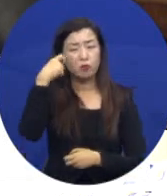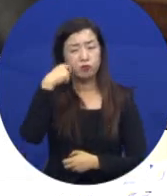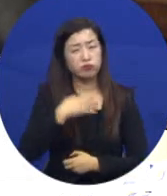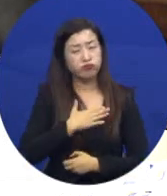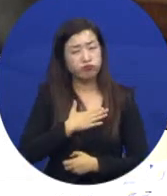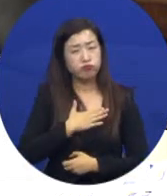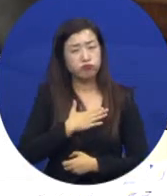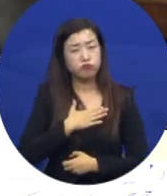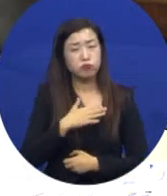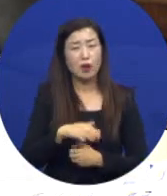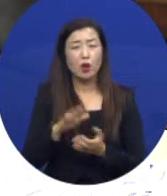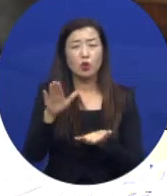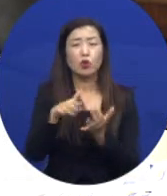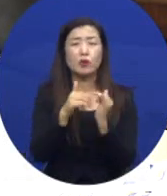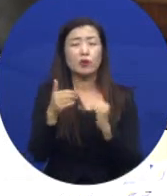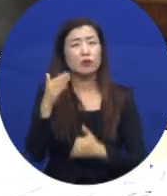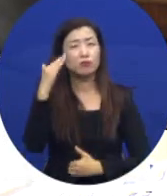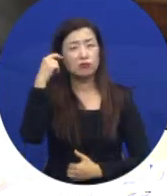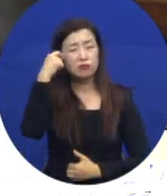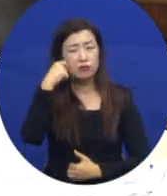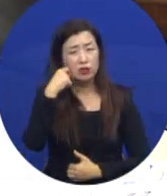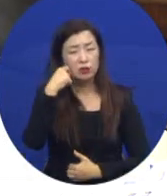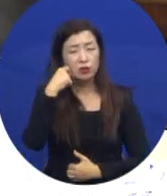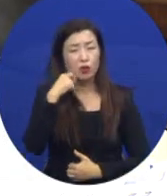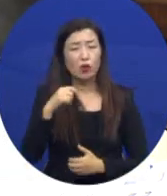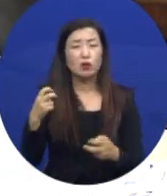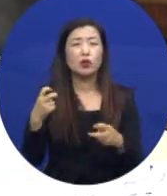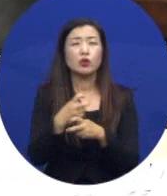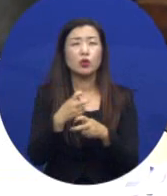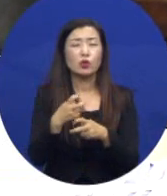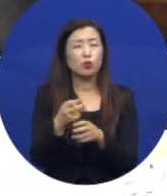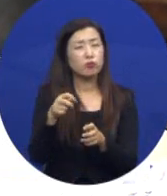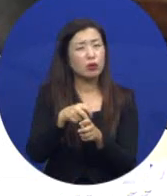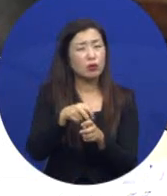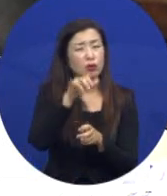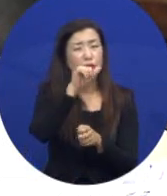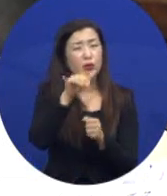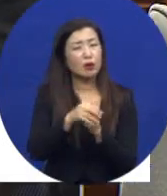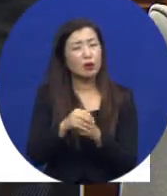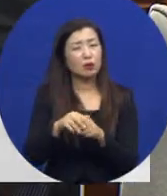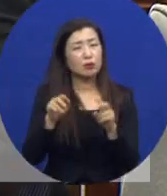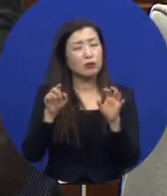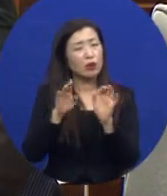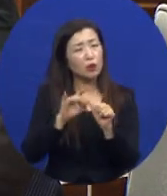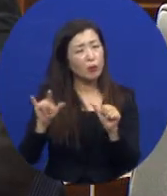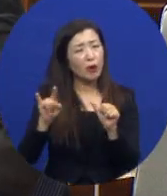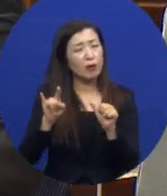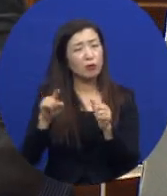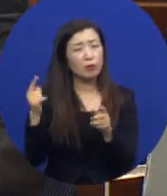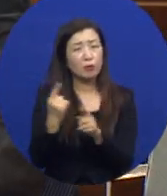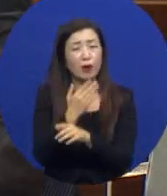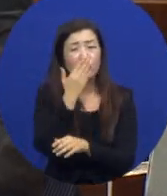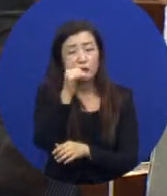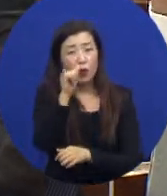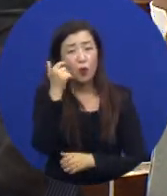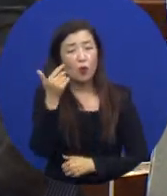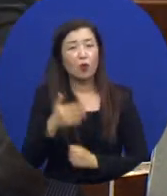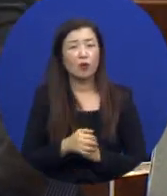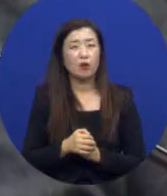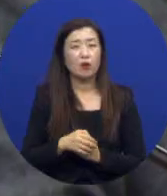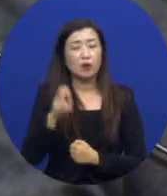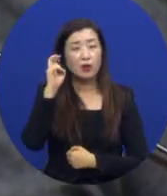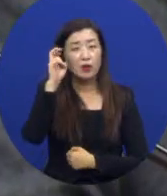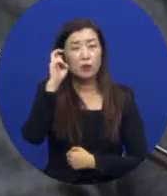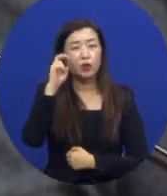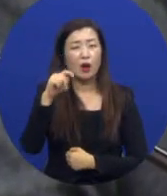지금 국민들의 느끼는 생 감도 대중교통을 이용하면서 느끼는 체감도가 5패 달라졌을까요 이에 대해 제주도는 예상보다 큰